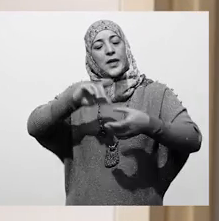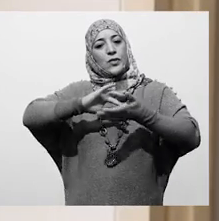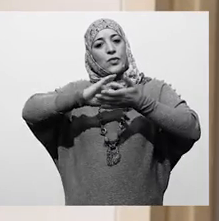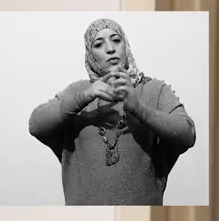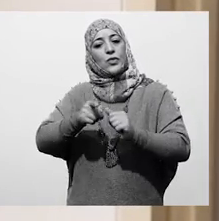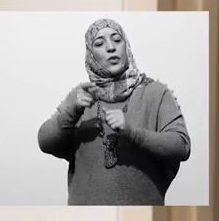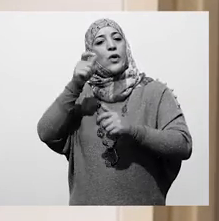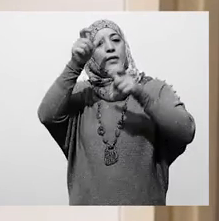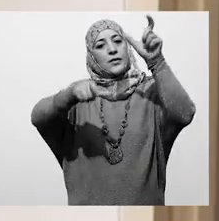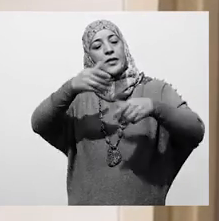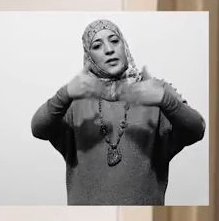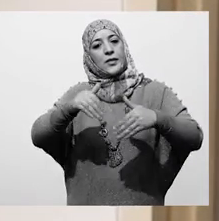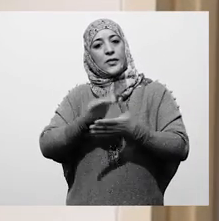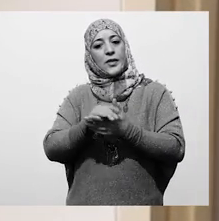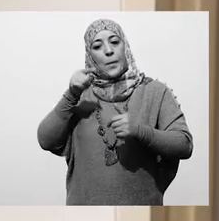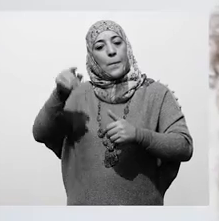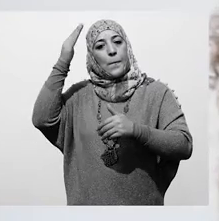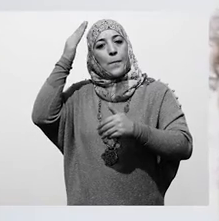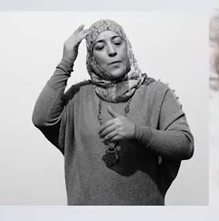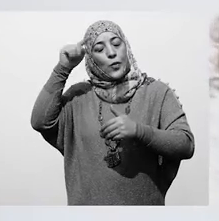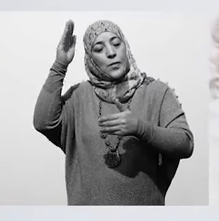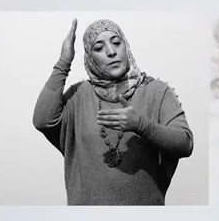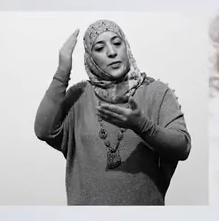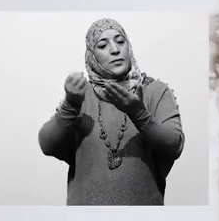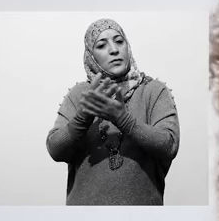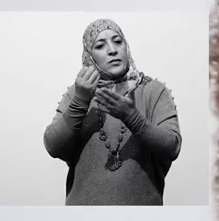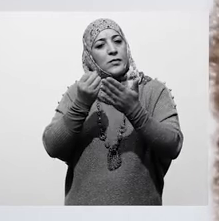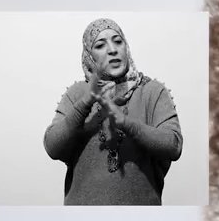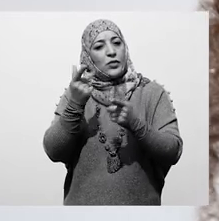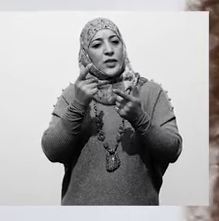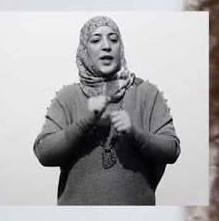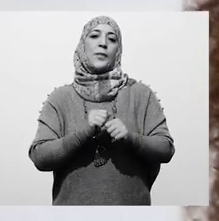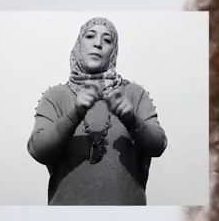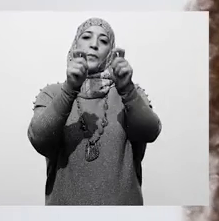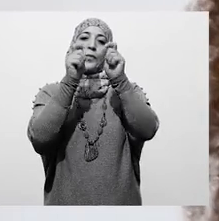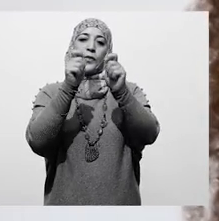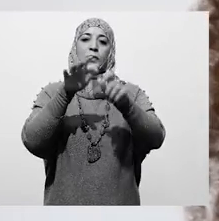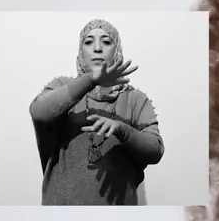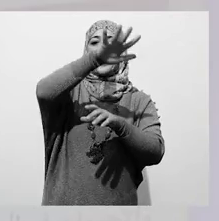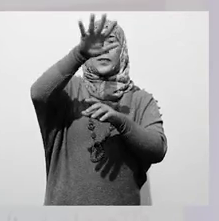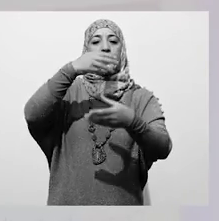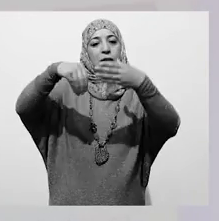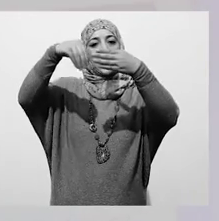la handicape les approches du handicap qu'est ce qu'une politique publique inclusif